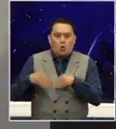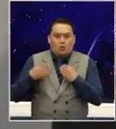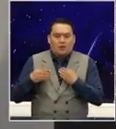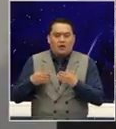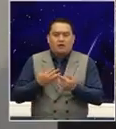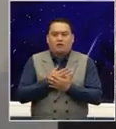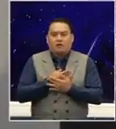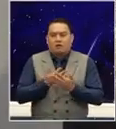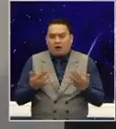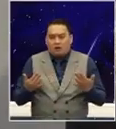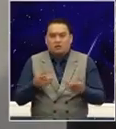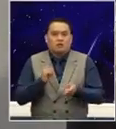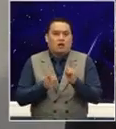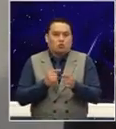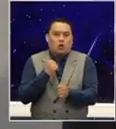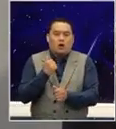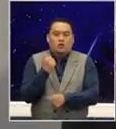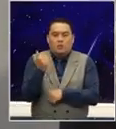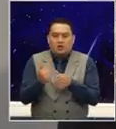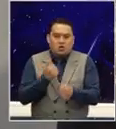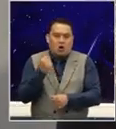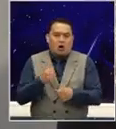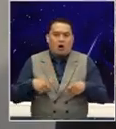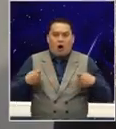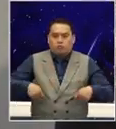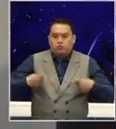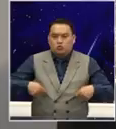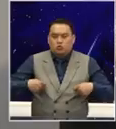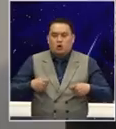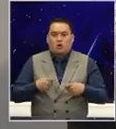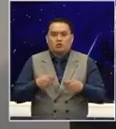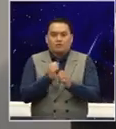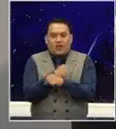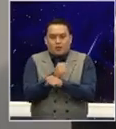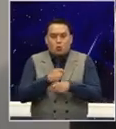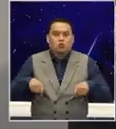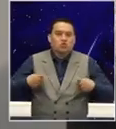пледы из натуральной шерсти. Это овечья шерсть, верблюжья